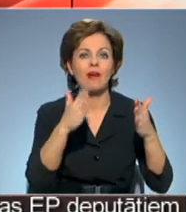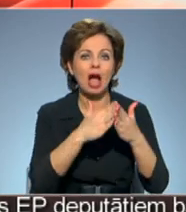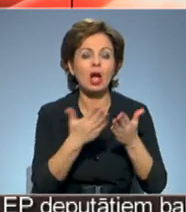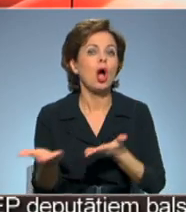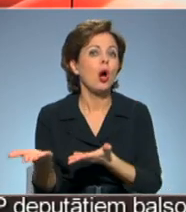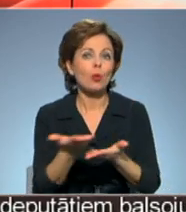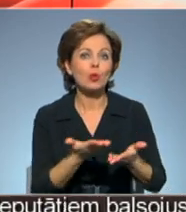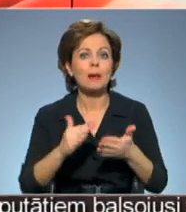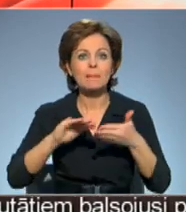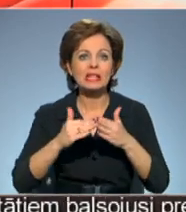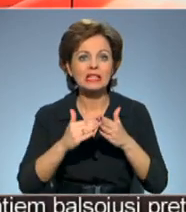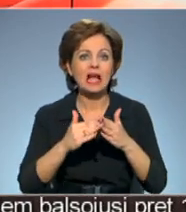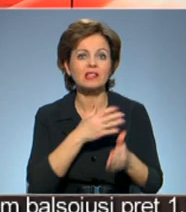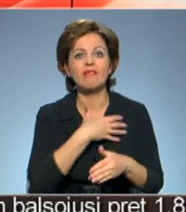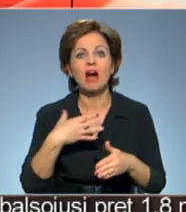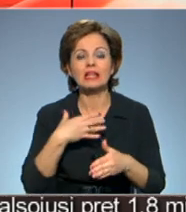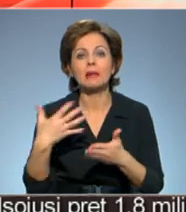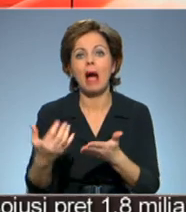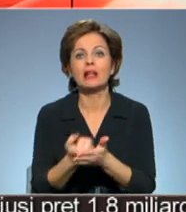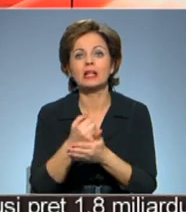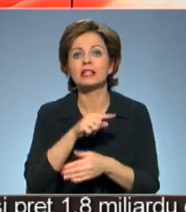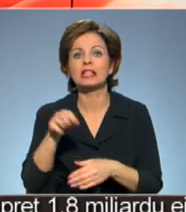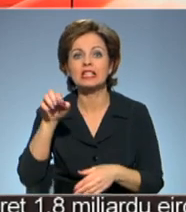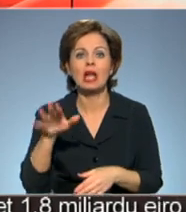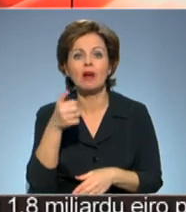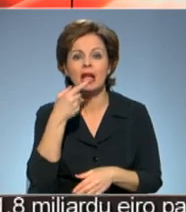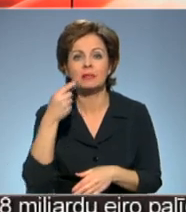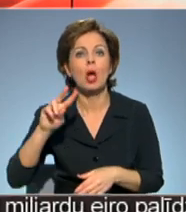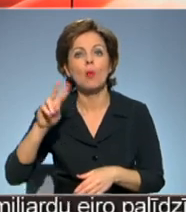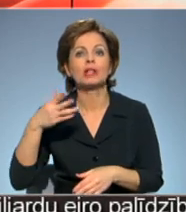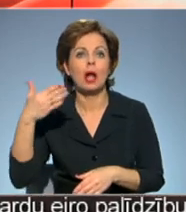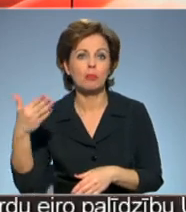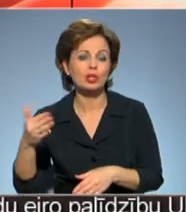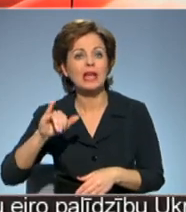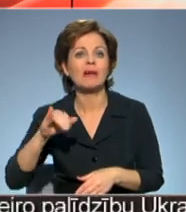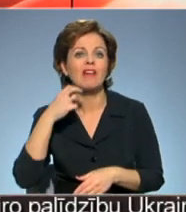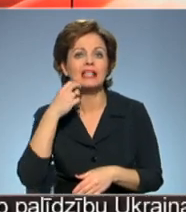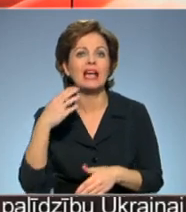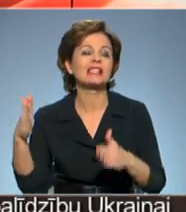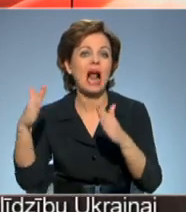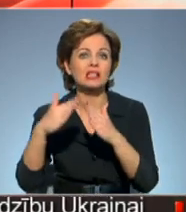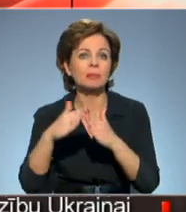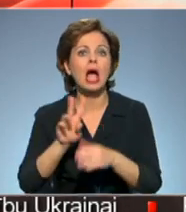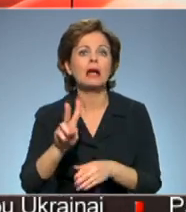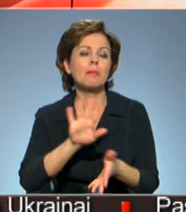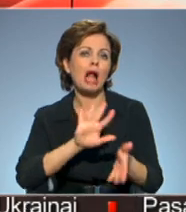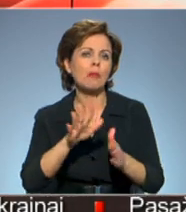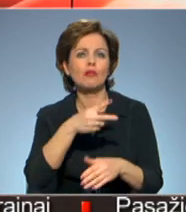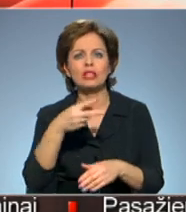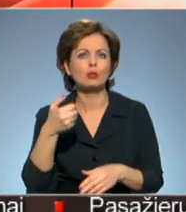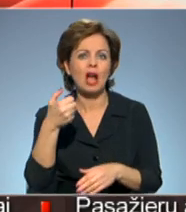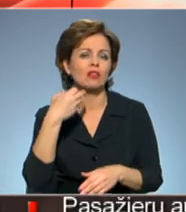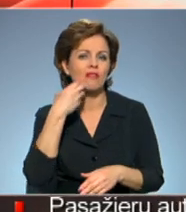pusē, jeb vecais Rācnams, kam ir aptuveni 200 gadu sena vēsture. Pat labam tajā darbojas tradicionālo amatu prasmi meistaru un